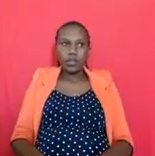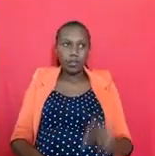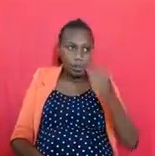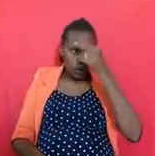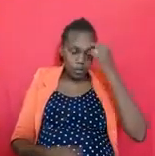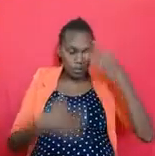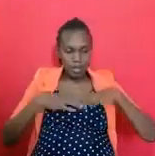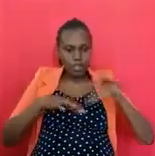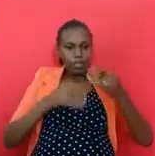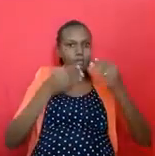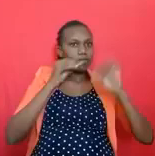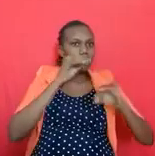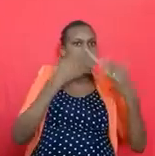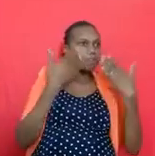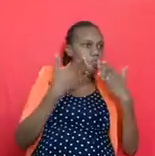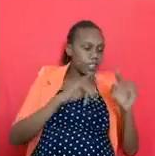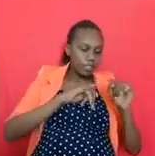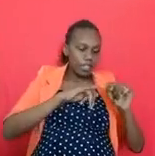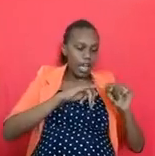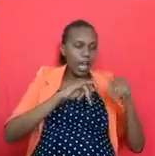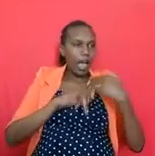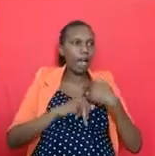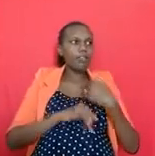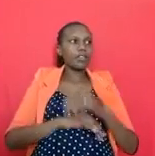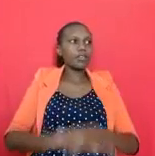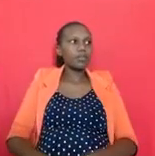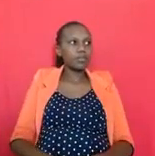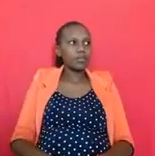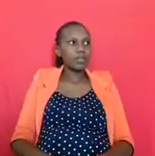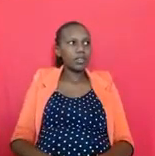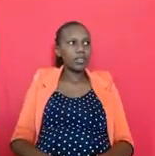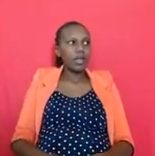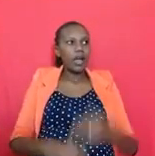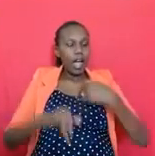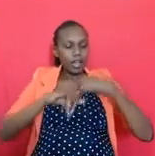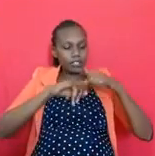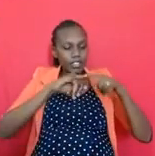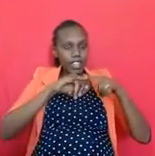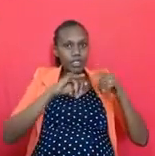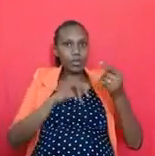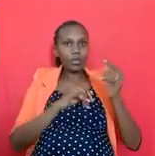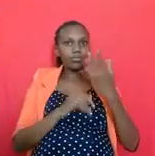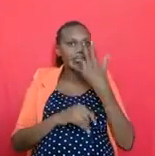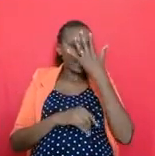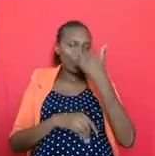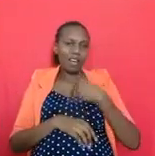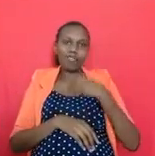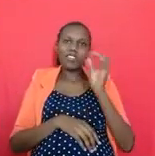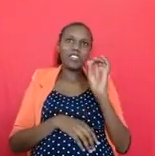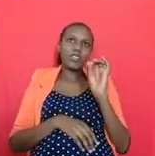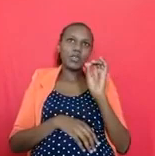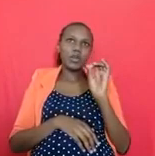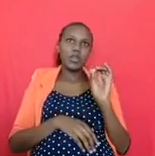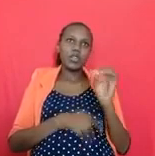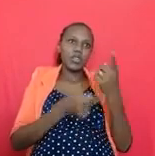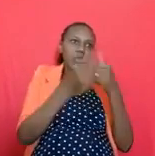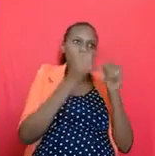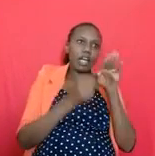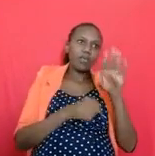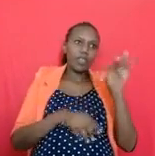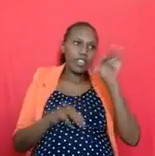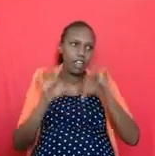ya kura ni ashoriruo, kiara haa. Nemushore, rubu menye redo wa ashonoke. Okete na kura